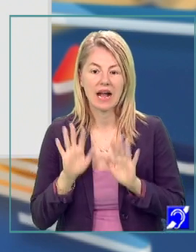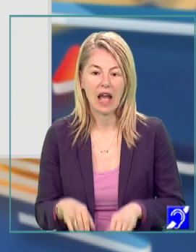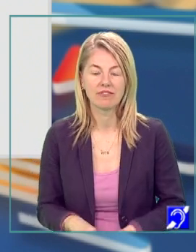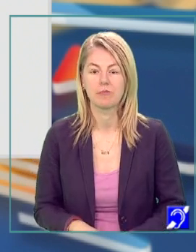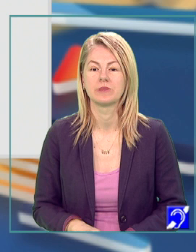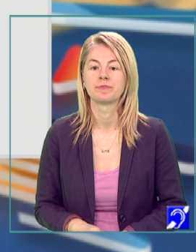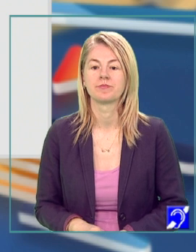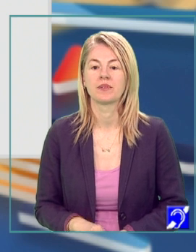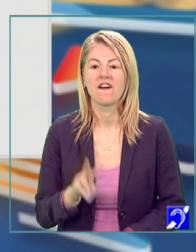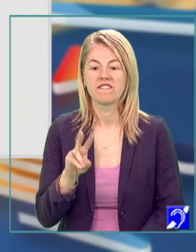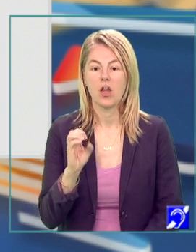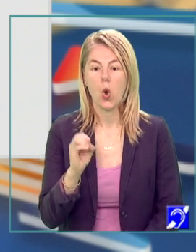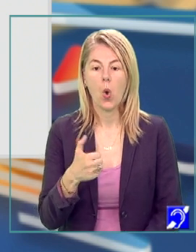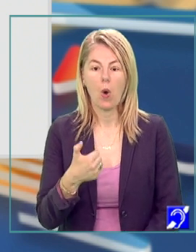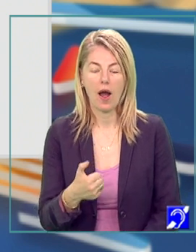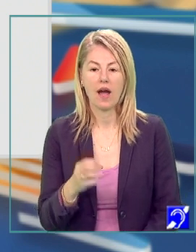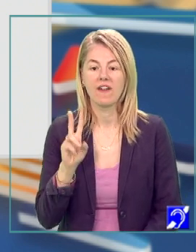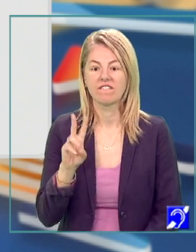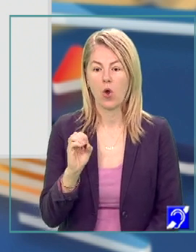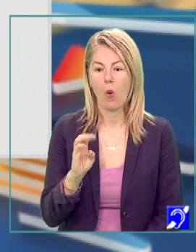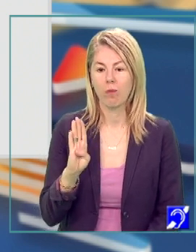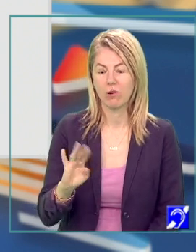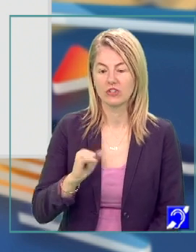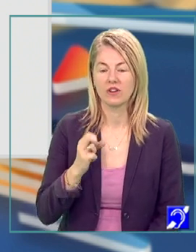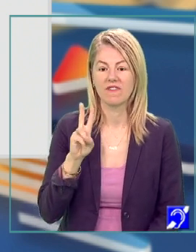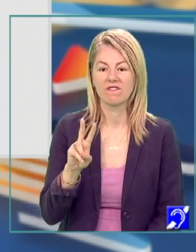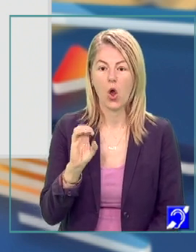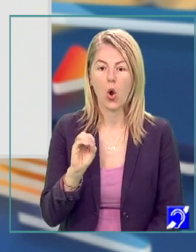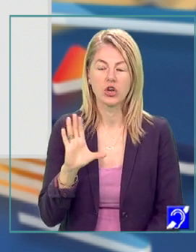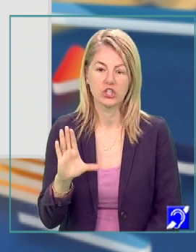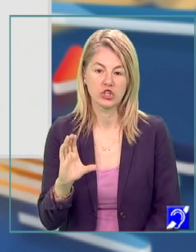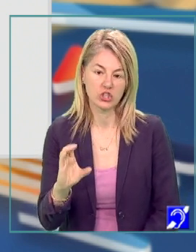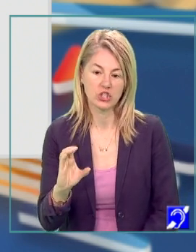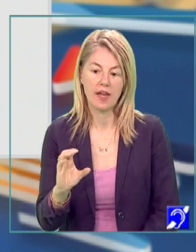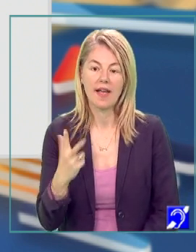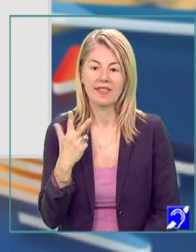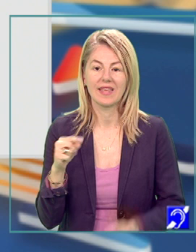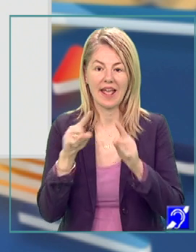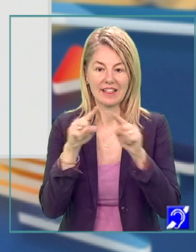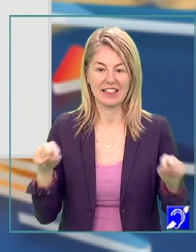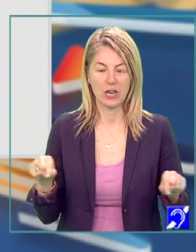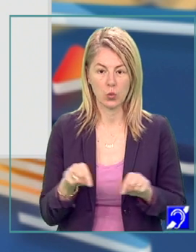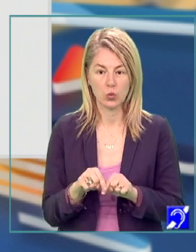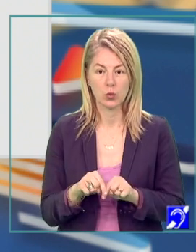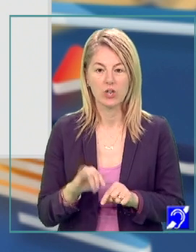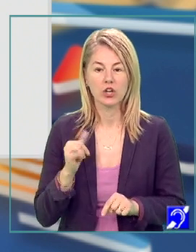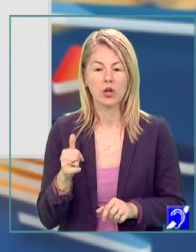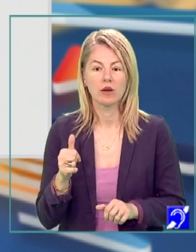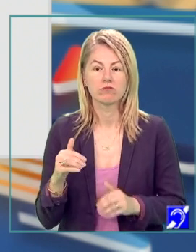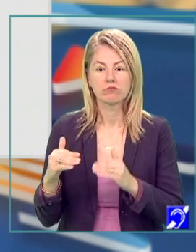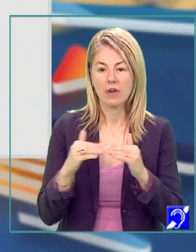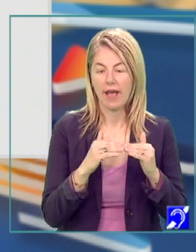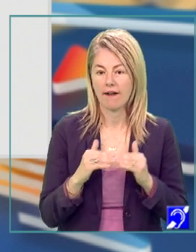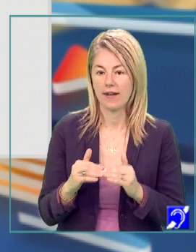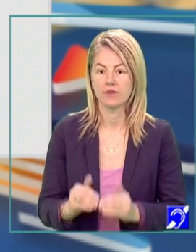aici VOA, VOB și VOC, trei triunghiuri dreptunghice și congruente